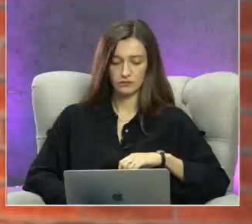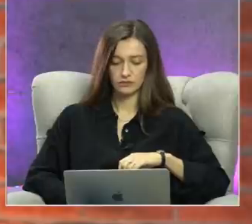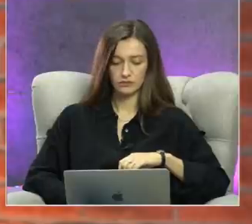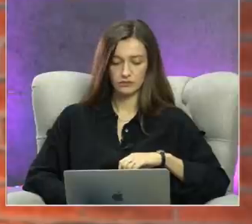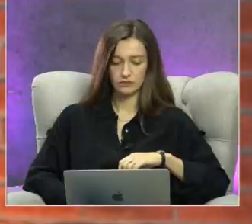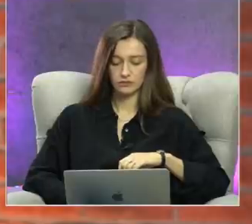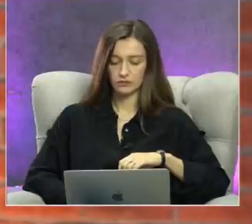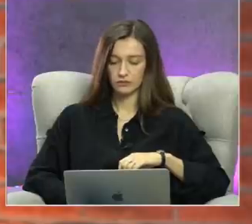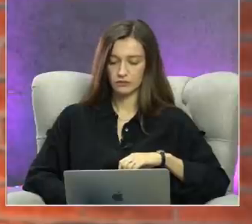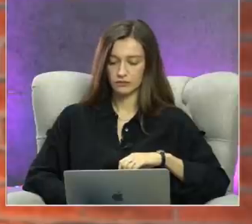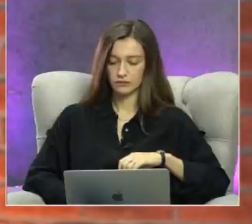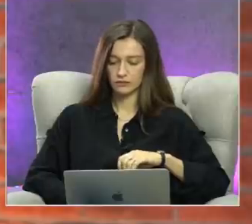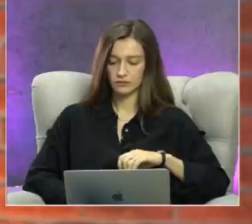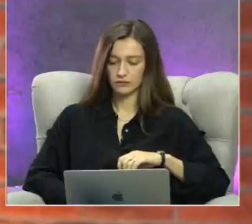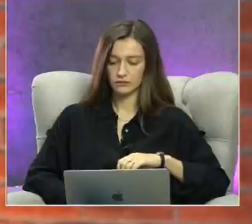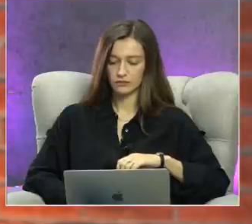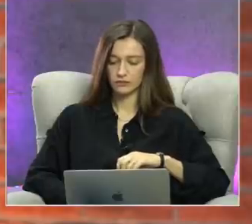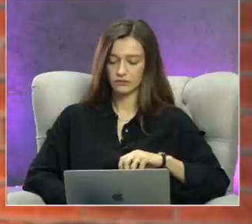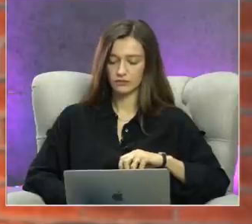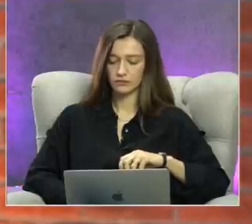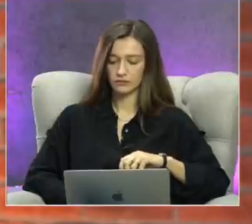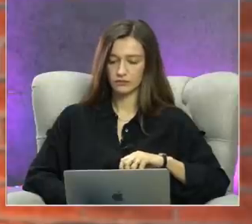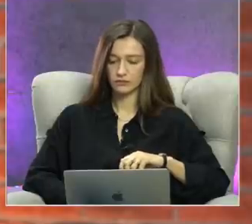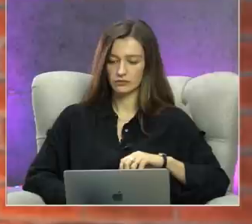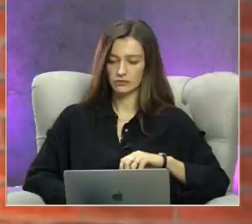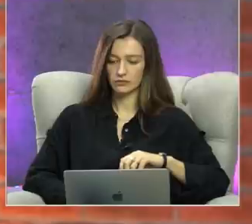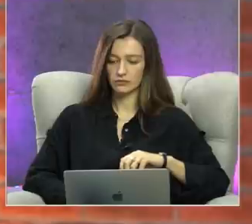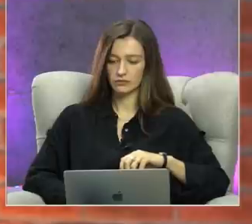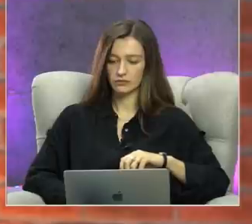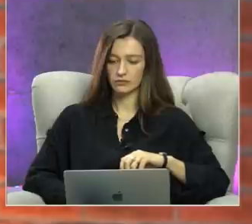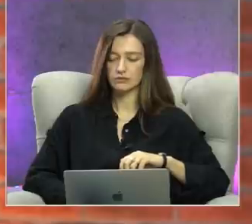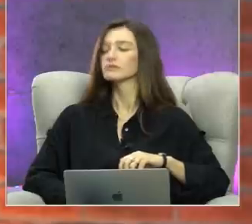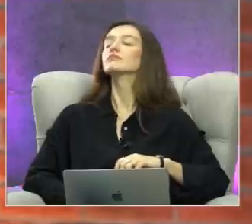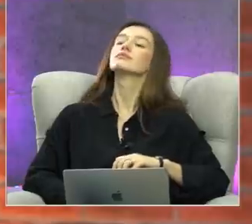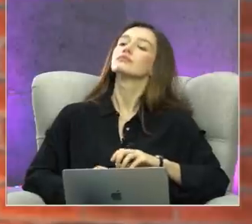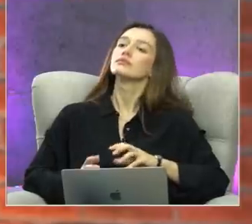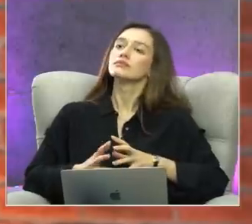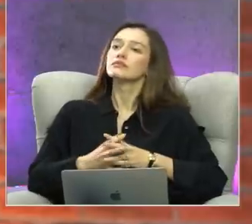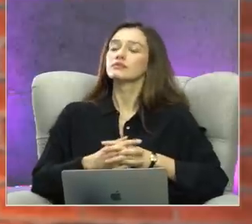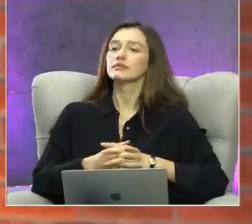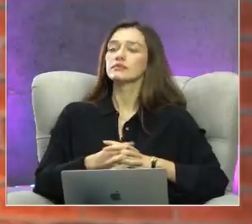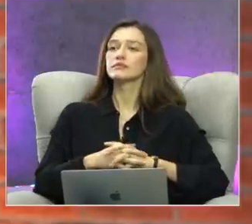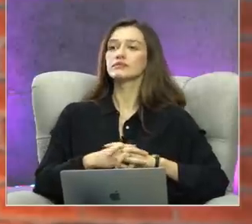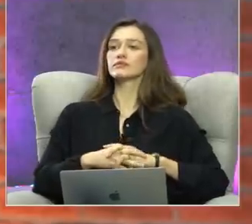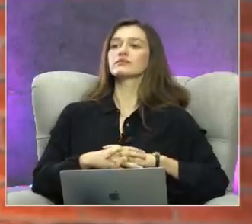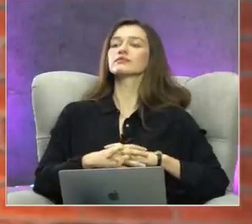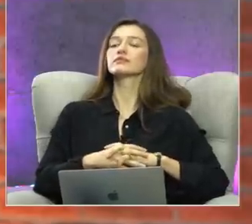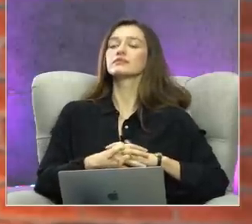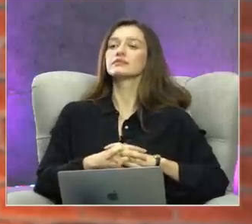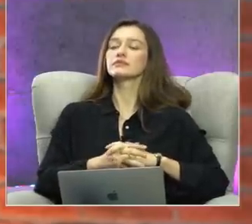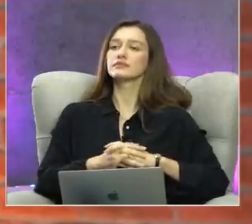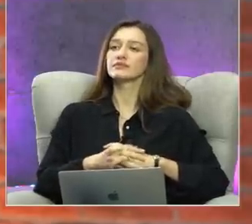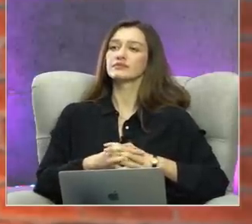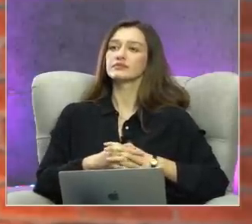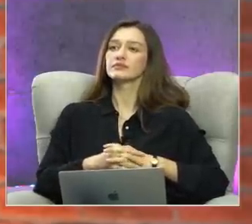başlıyoruz. Fakat sonra hayatta ilerlerken bazen bazılarımız hayatın değişik veçeleriyle karşılaşınca kendilerine öğretilen şeyler pek yetmeyebiliyor, bazı